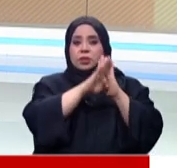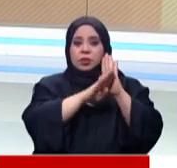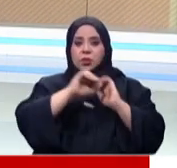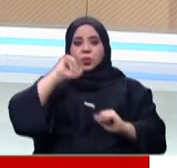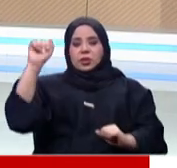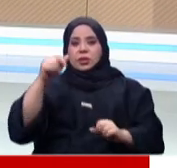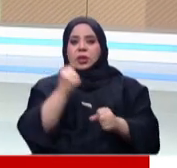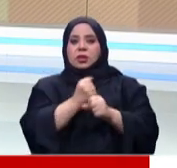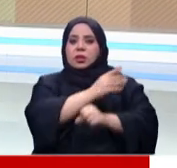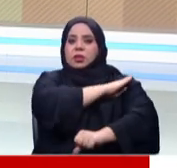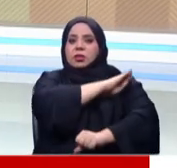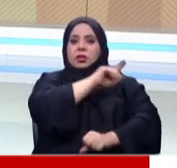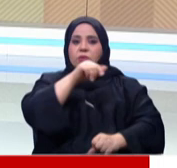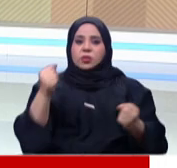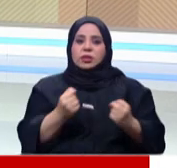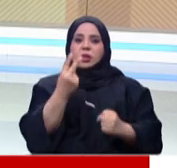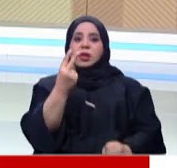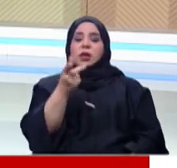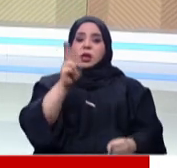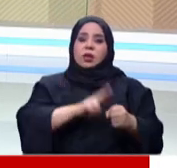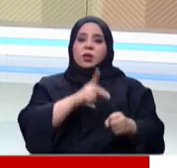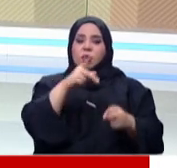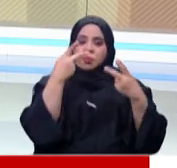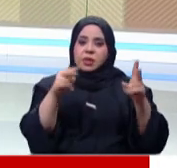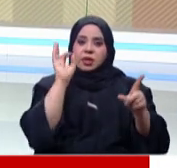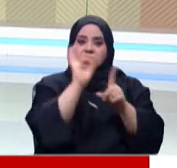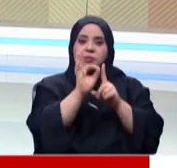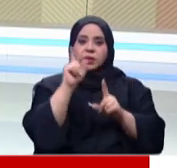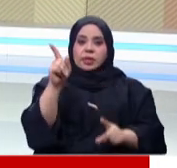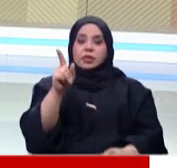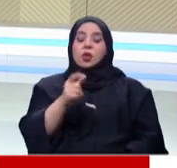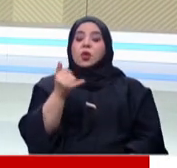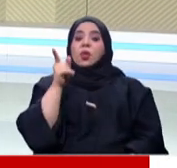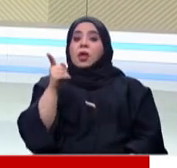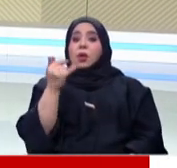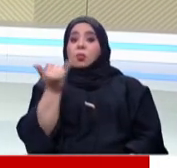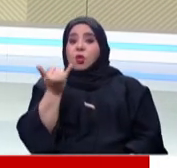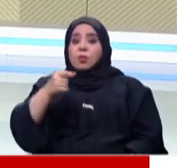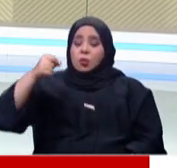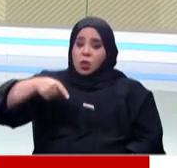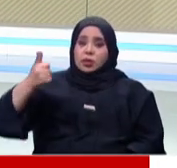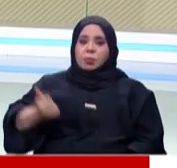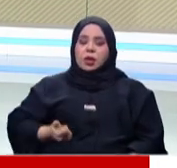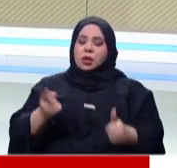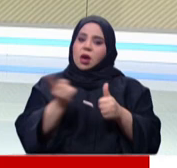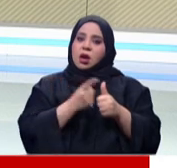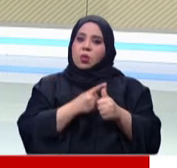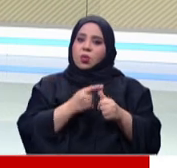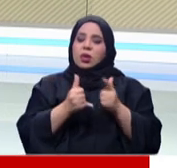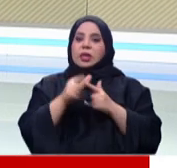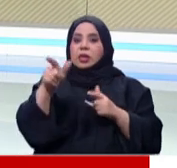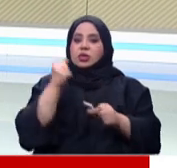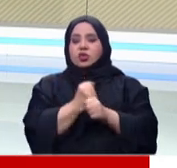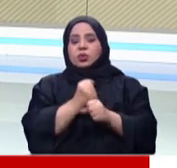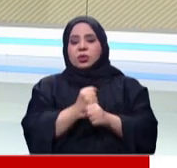بالبرنامج الوطني للتوظيف في نسخته الثانية، بما يحقق التطلعات المنشودة بجعل المواطن البحريني الخيار الأمثل